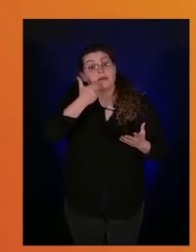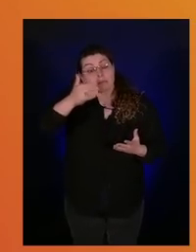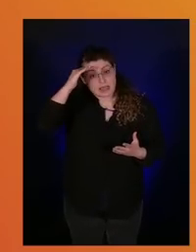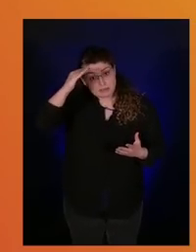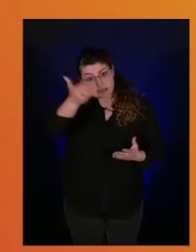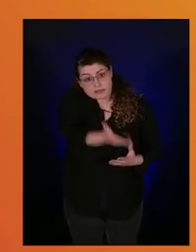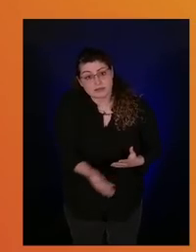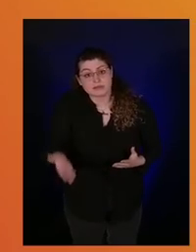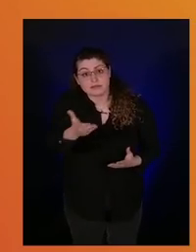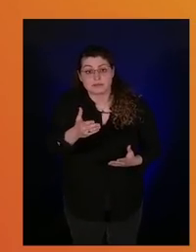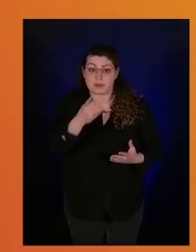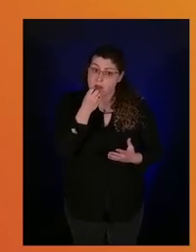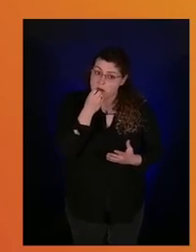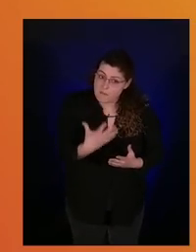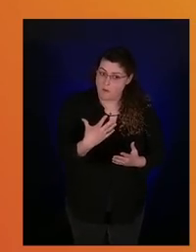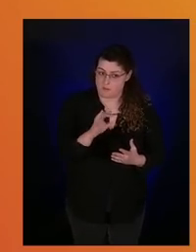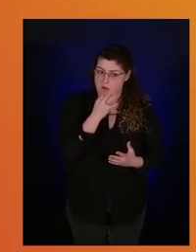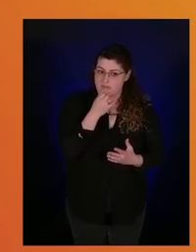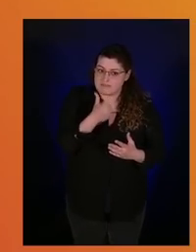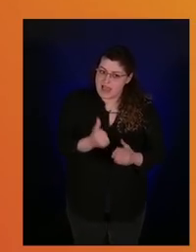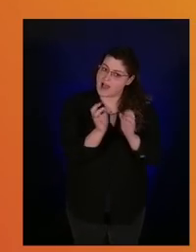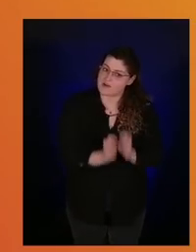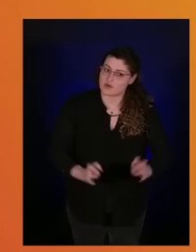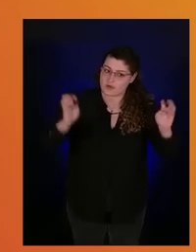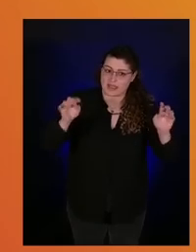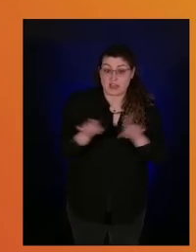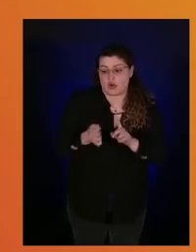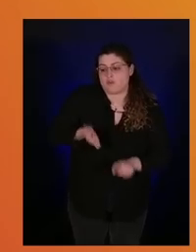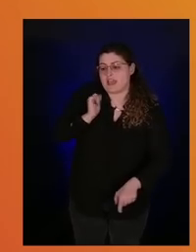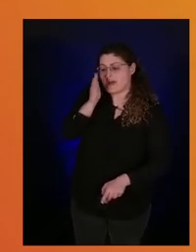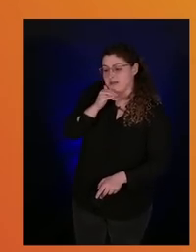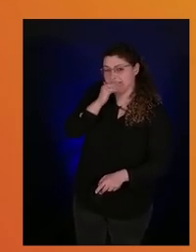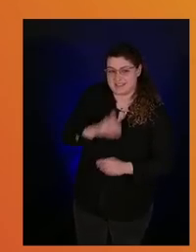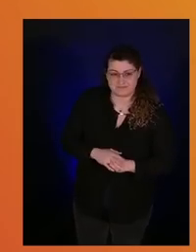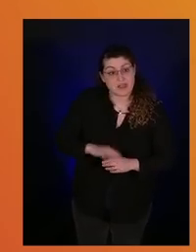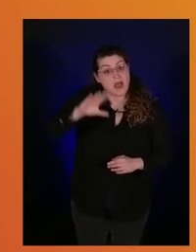vraiment un très très bon congrès, meilleur qu'hier après-midi. Au revoir.